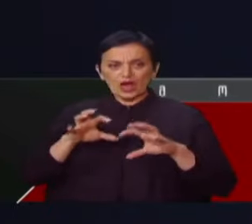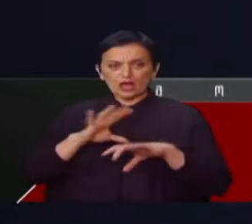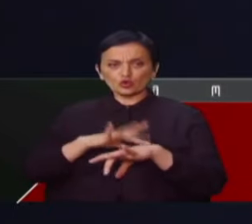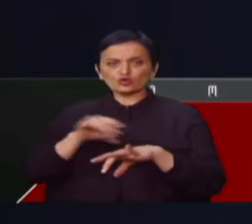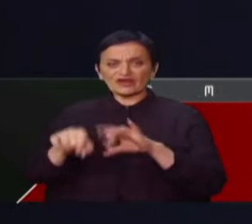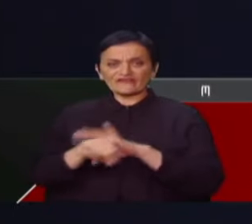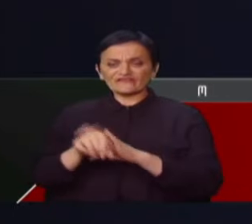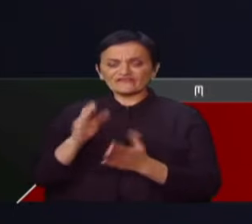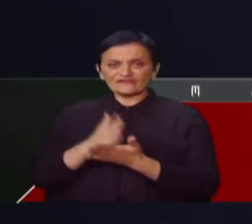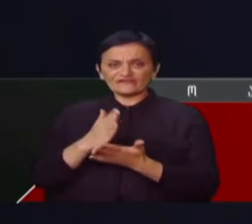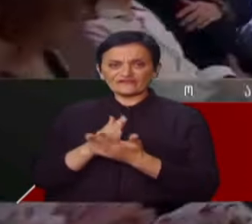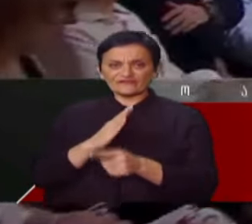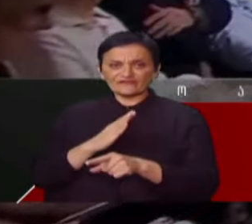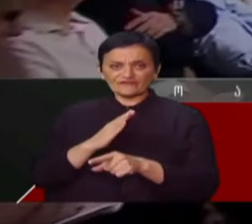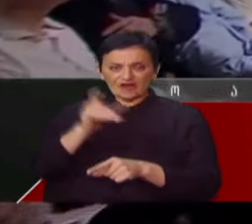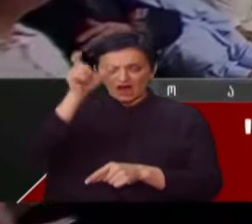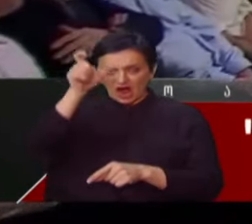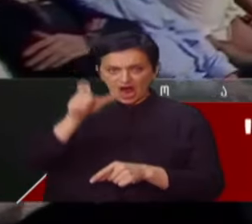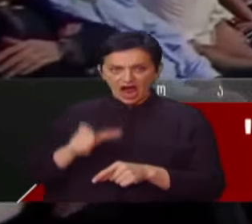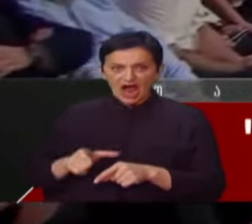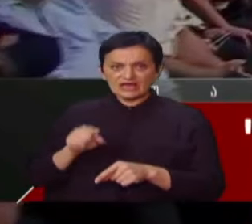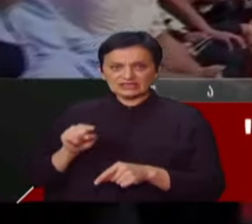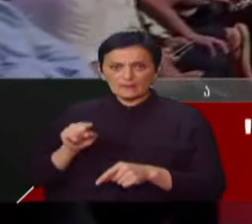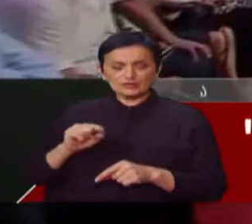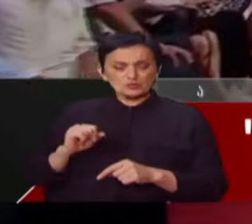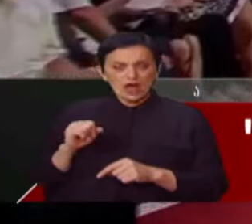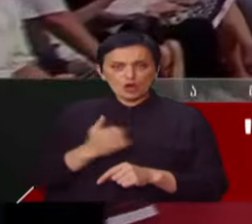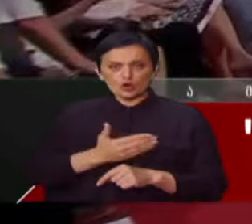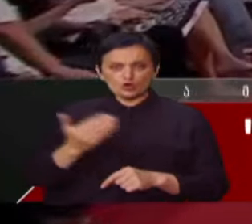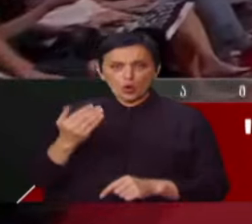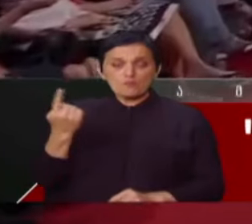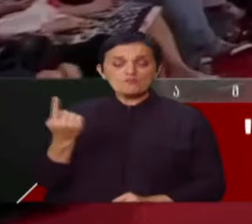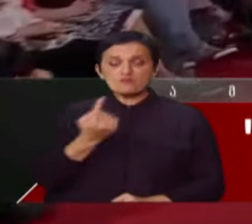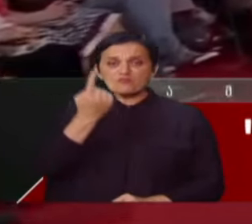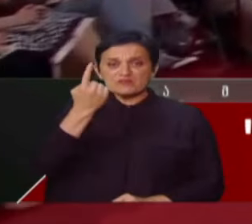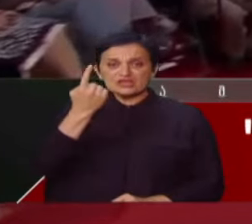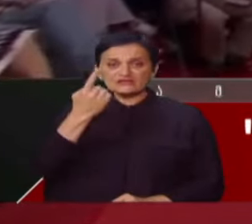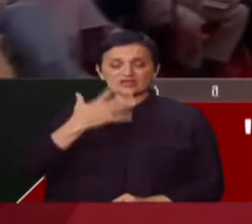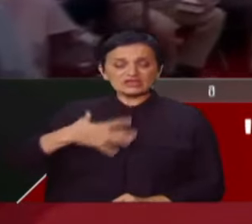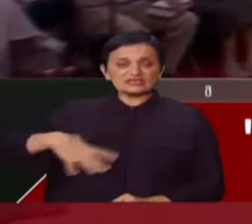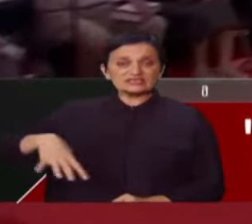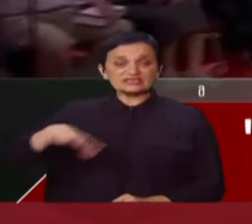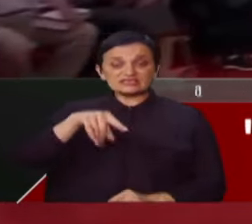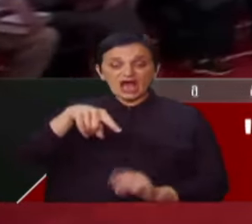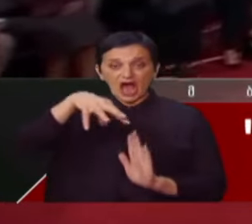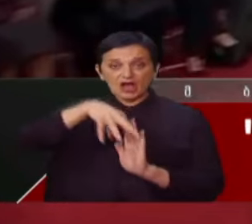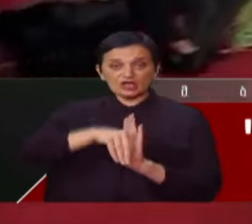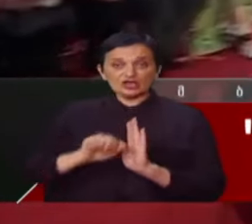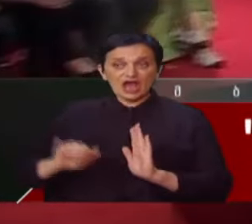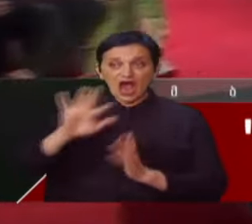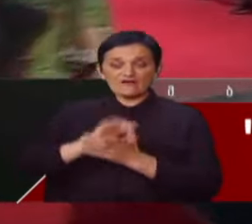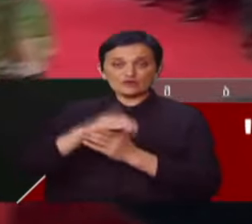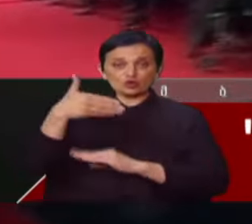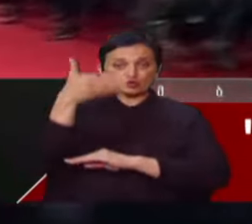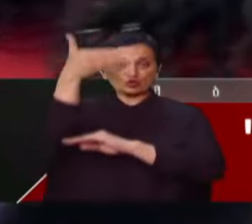ტყვეობაშია. ეს არის ის ადამიანი, მეგობრებო, რომელმაც პირველმა აღმართა საქართველოში